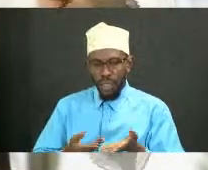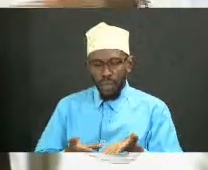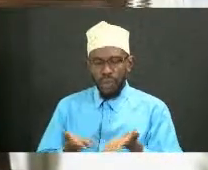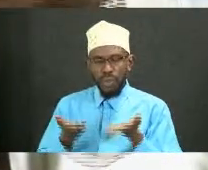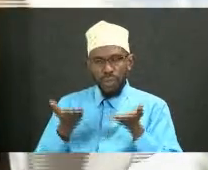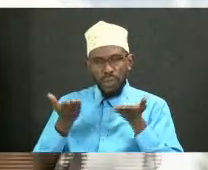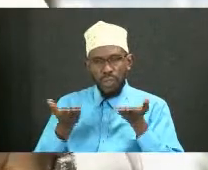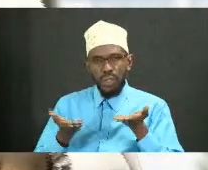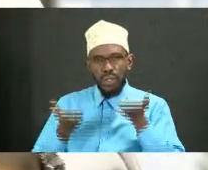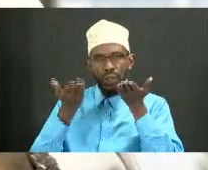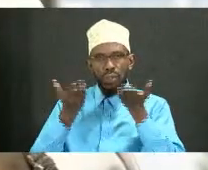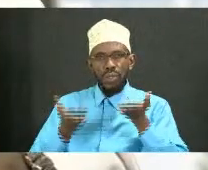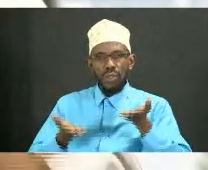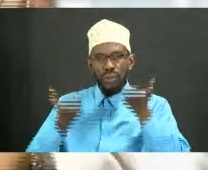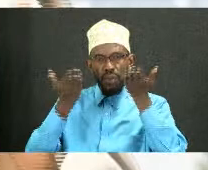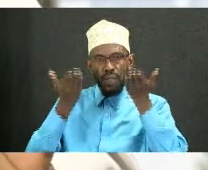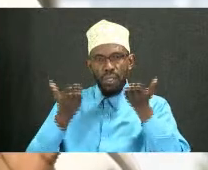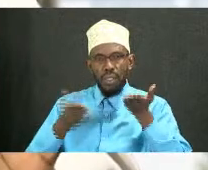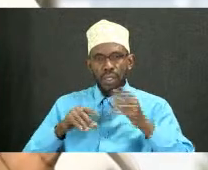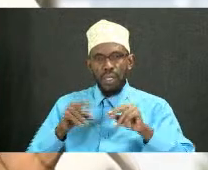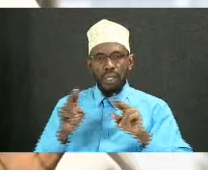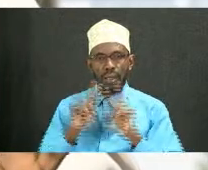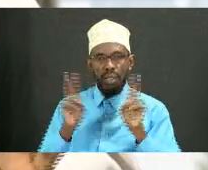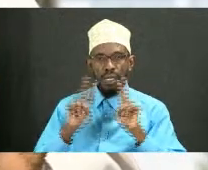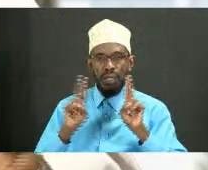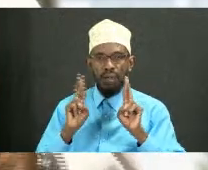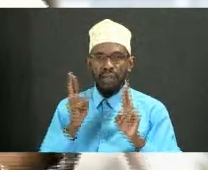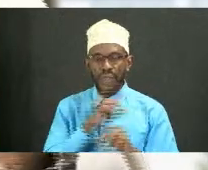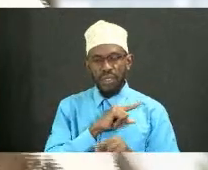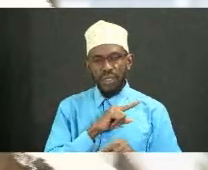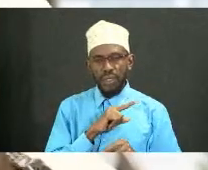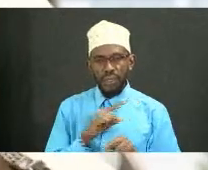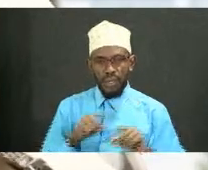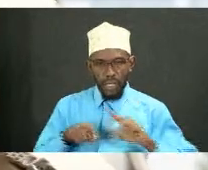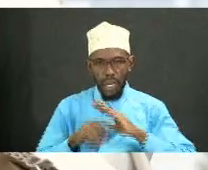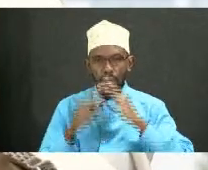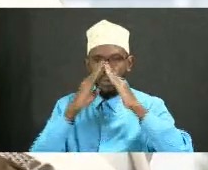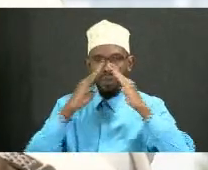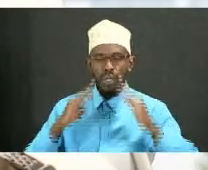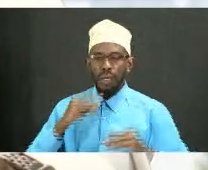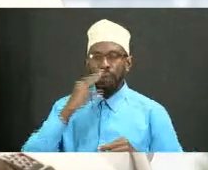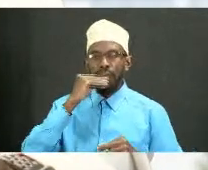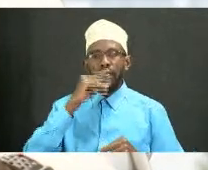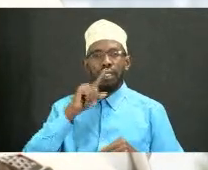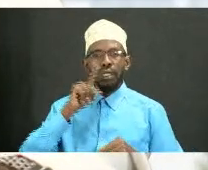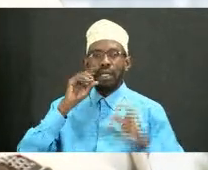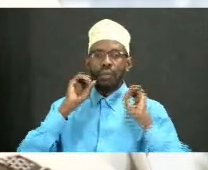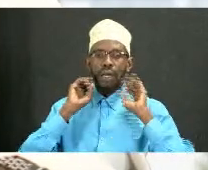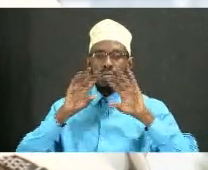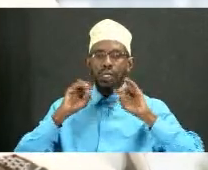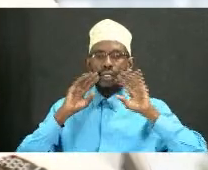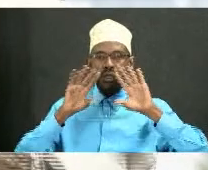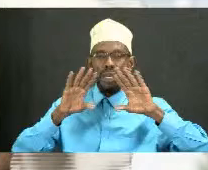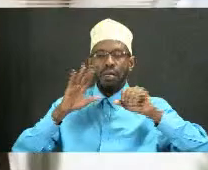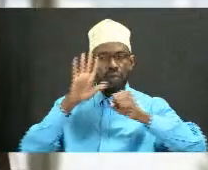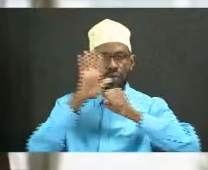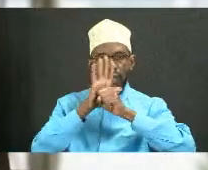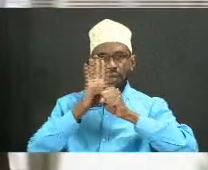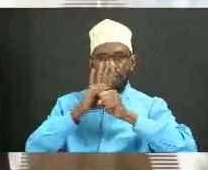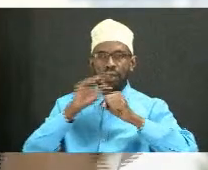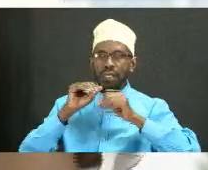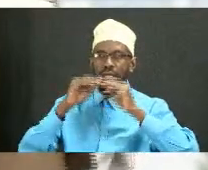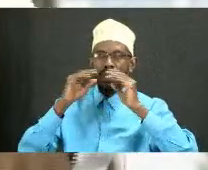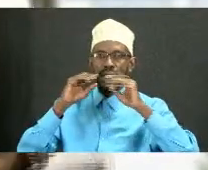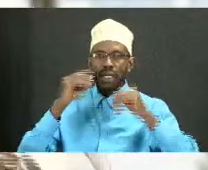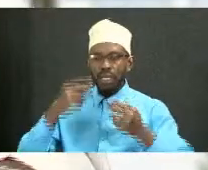atainukia taratibu. Lakini leo sisi tunataka ready made, yani kila kitu kingine ndani ya nyumba mashallah, yani sitting room imejaa,